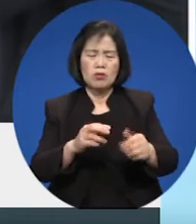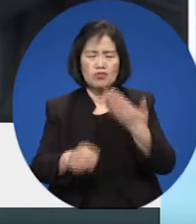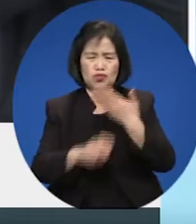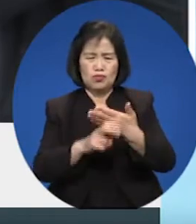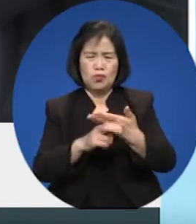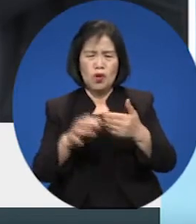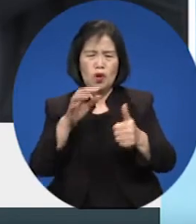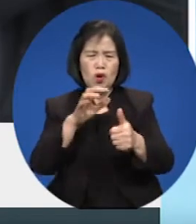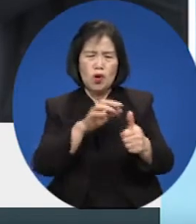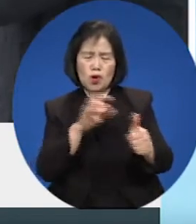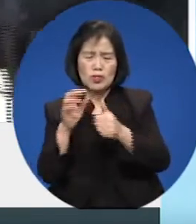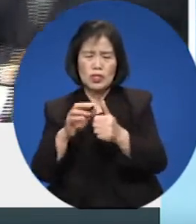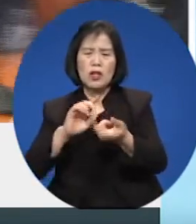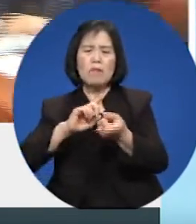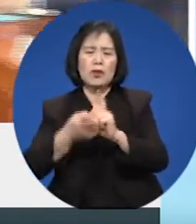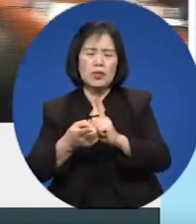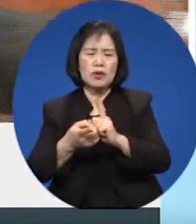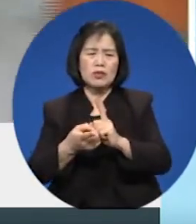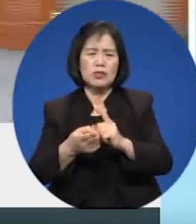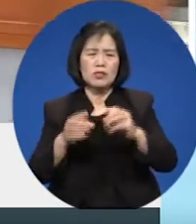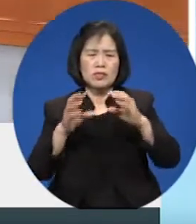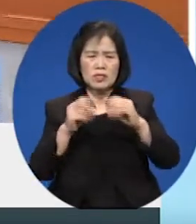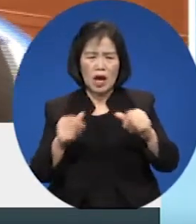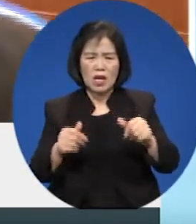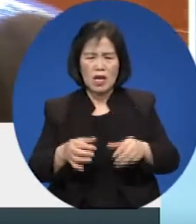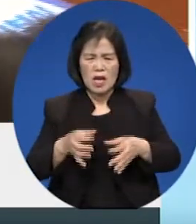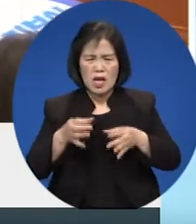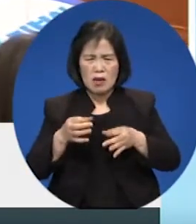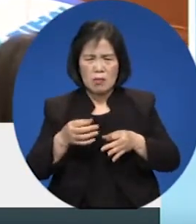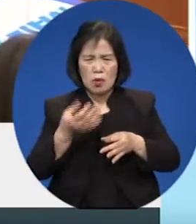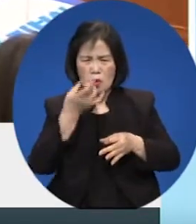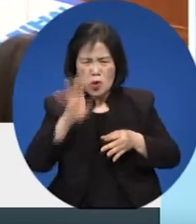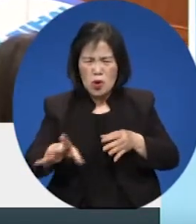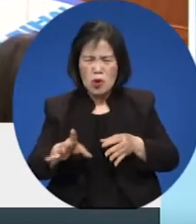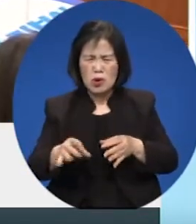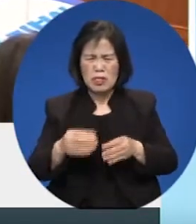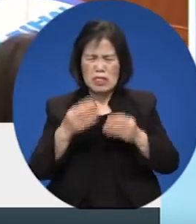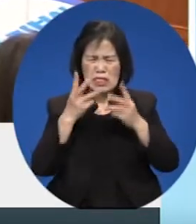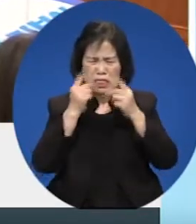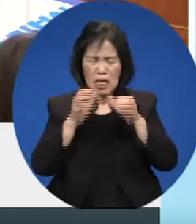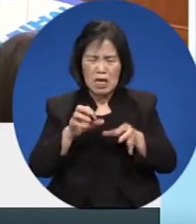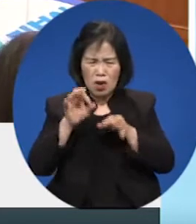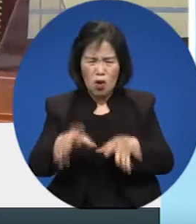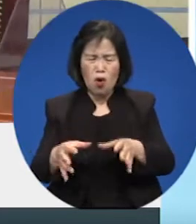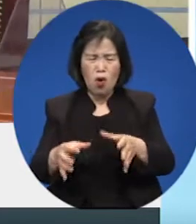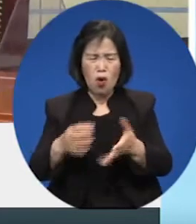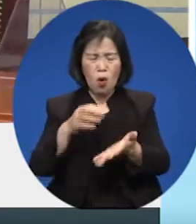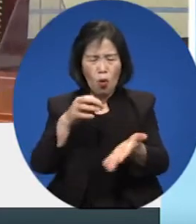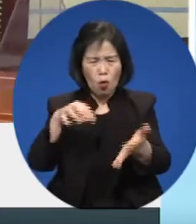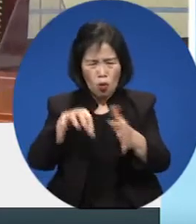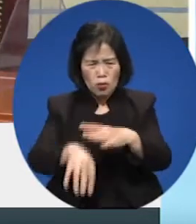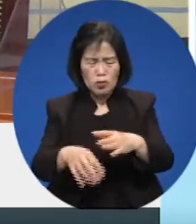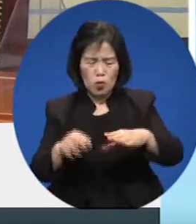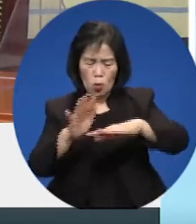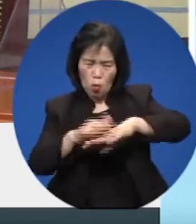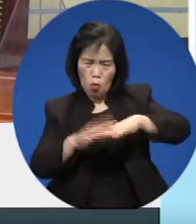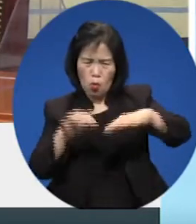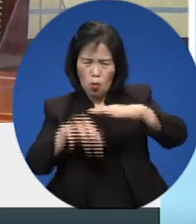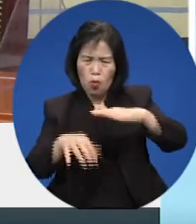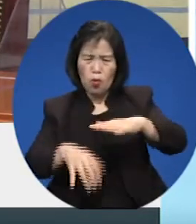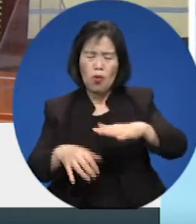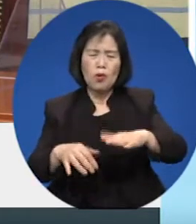뭐 자기 땅의 어떤 쓰레기를 갖다 무단 투기하는 것들도 봐 준 경우도 있는 것 같고 이런 형태로 농지 법이 현재